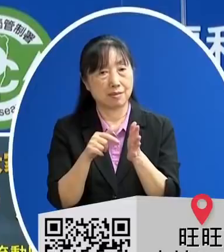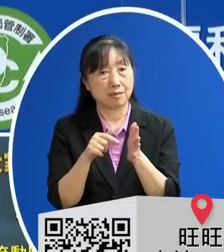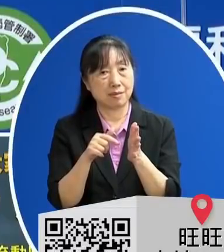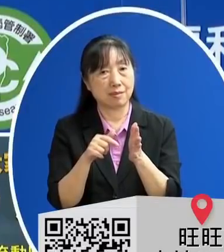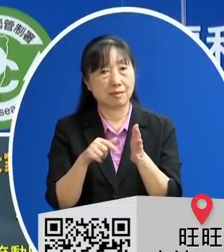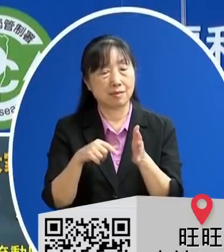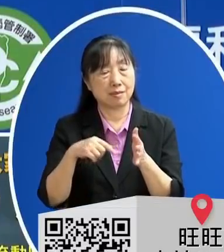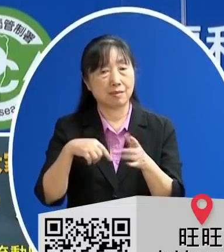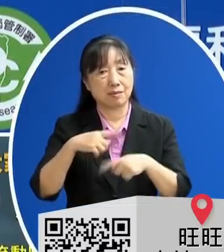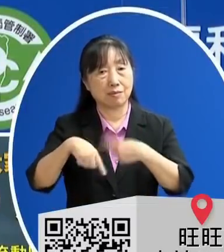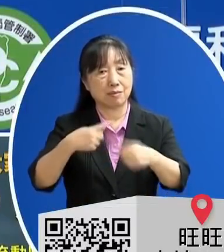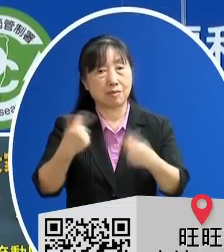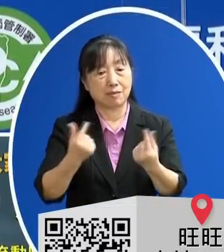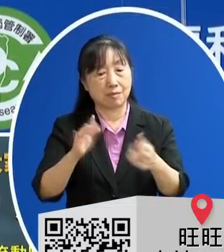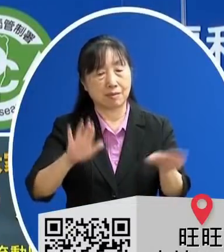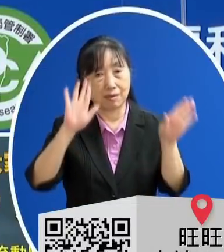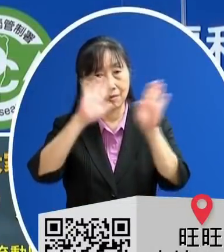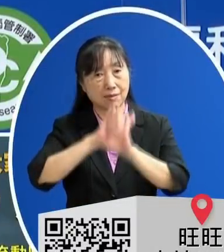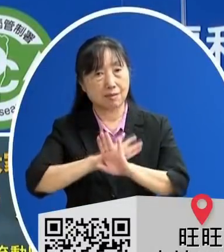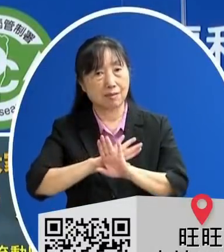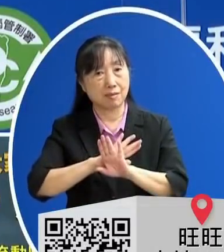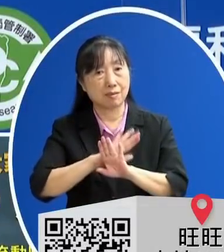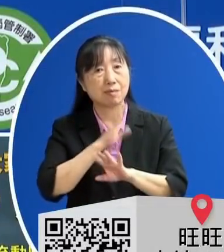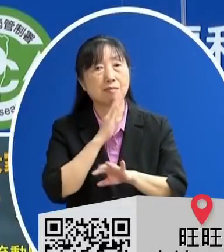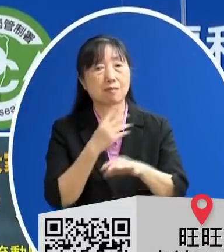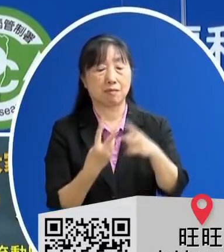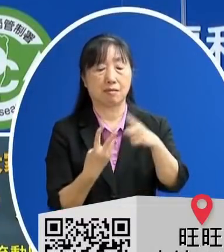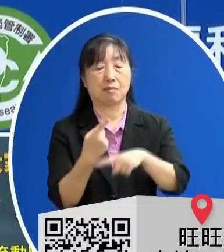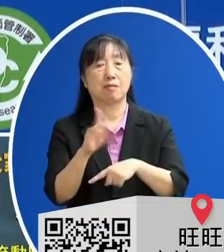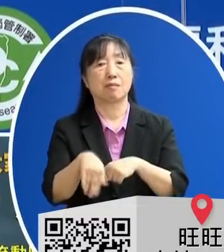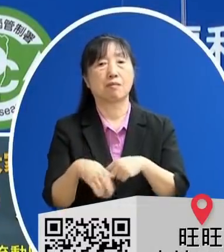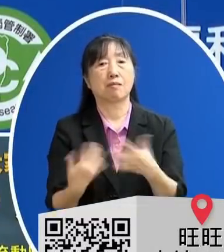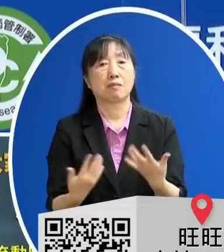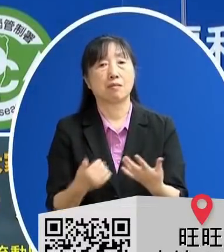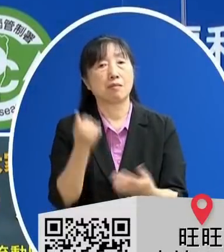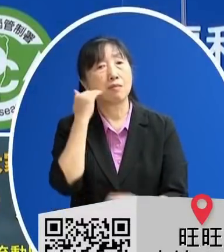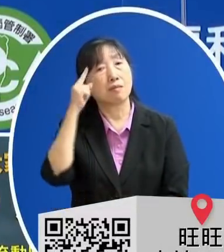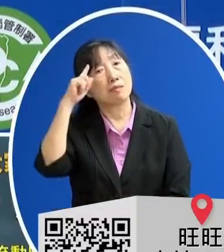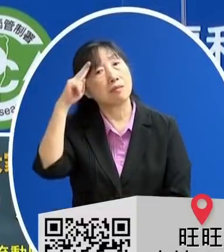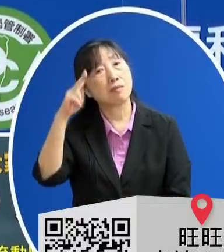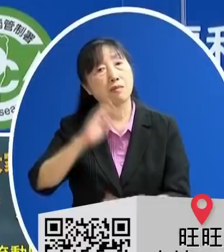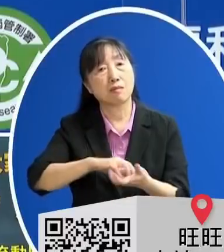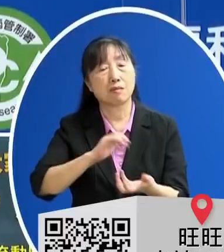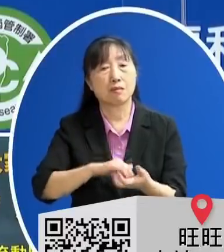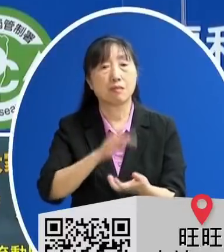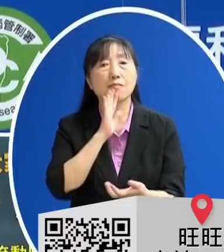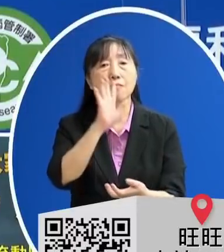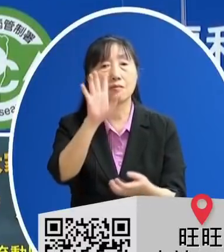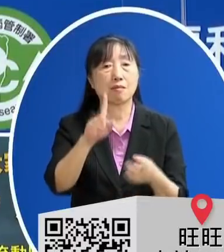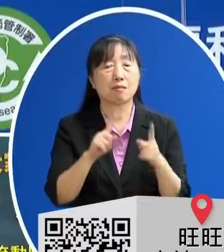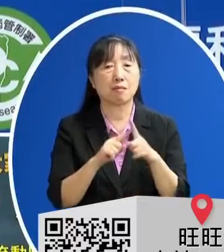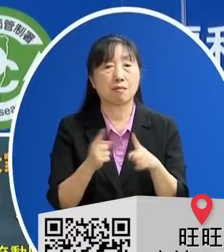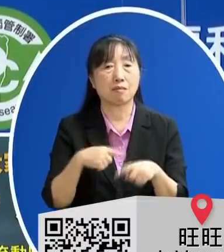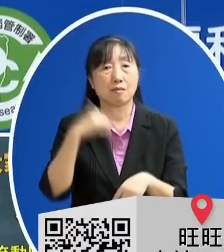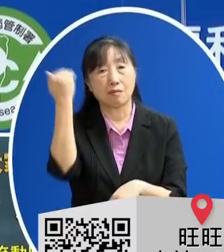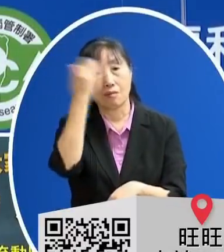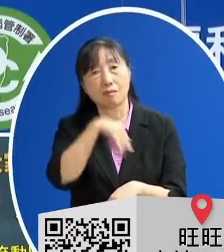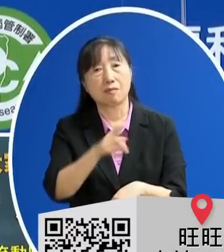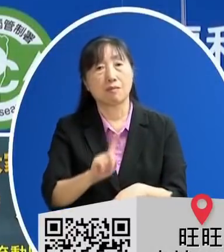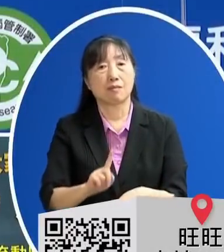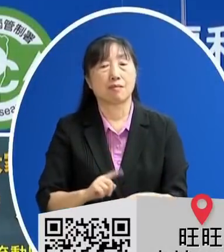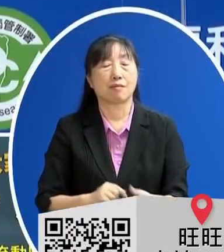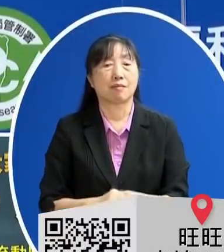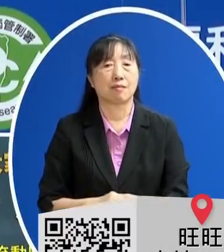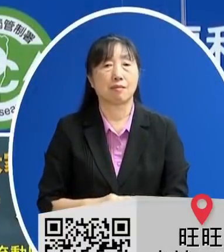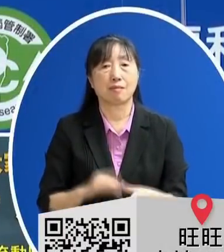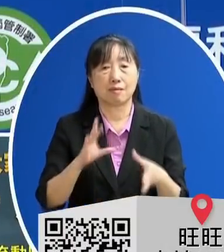时间的话，像我们今天晚上大概是三不到三分之一，但是过个两天就有一些的关联性就会出来，